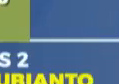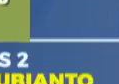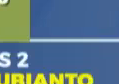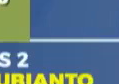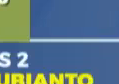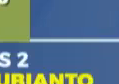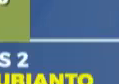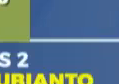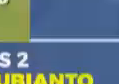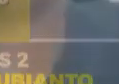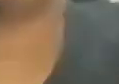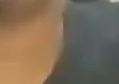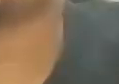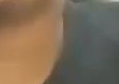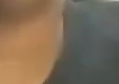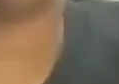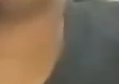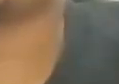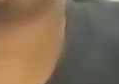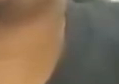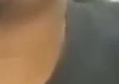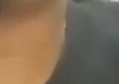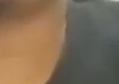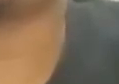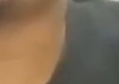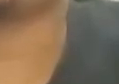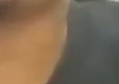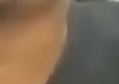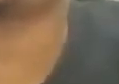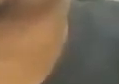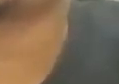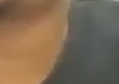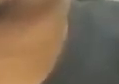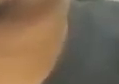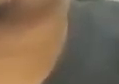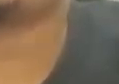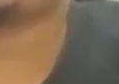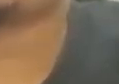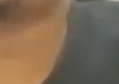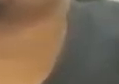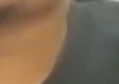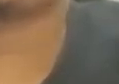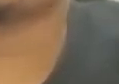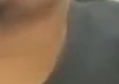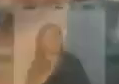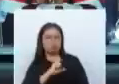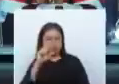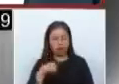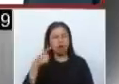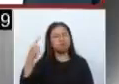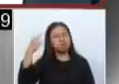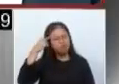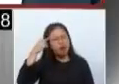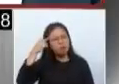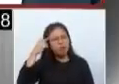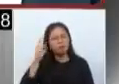sangat tinggi? Pertama, dia dinilai pribadi yang ternyata tidak fasih